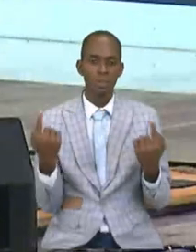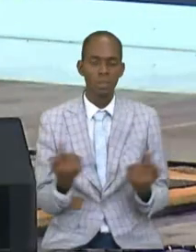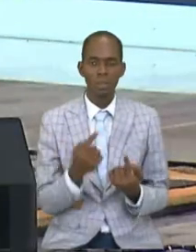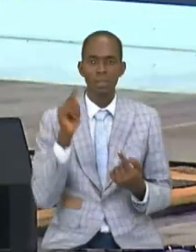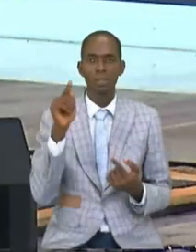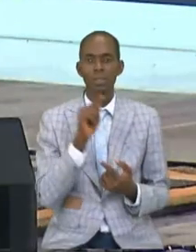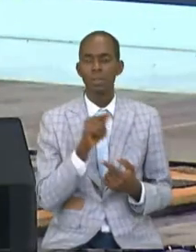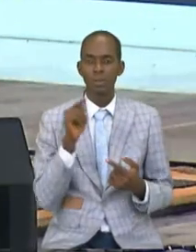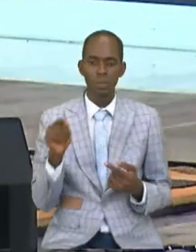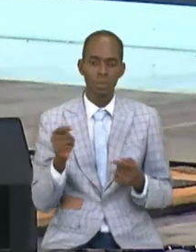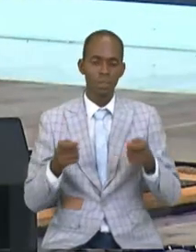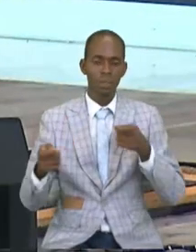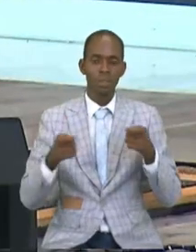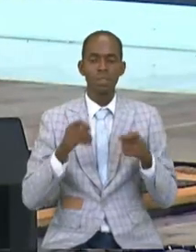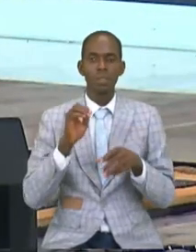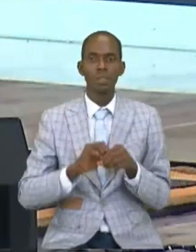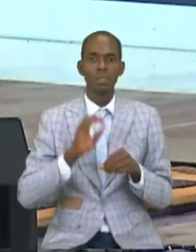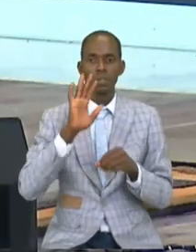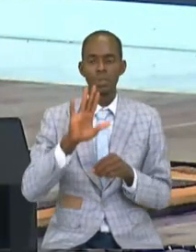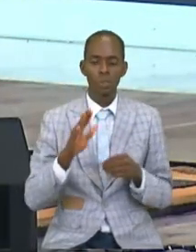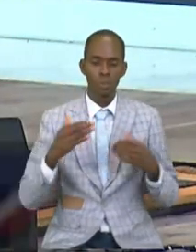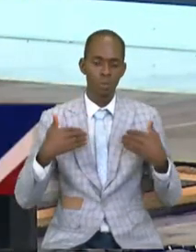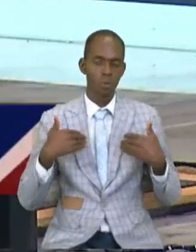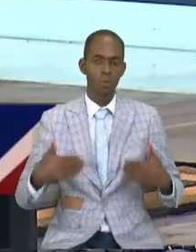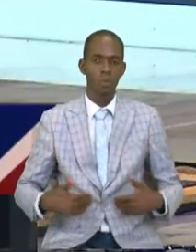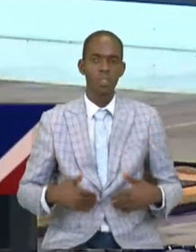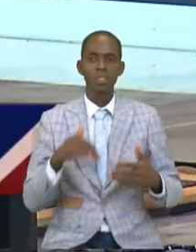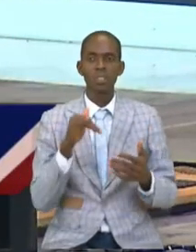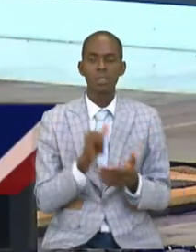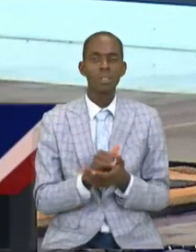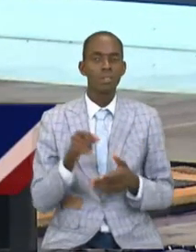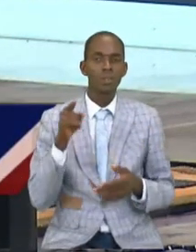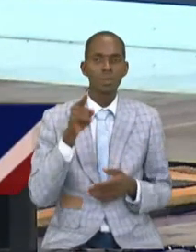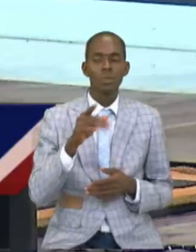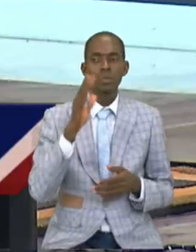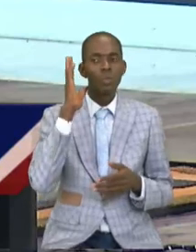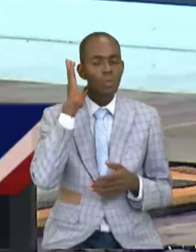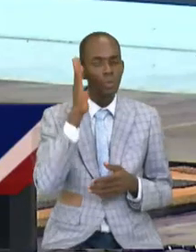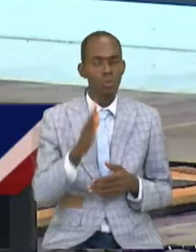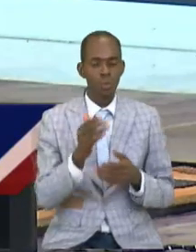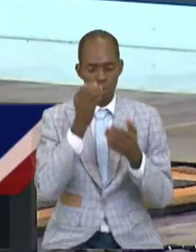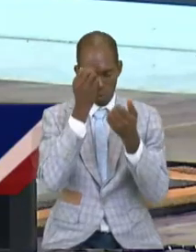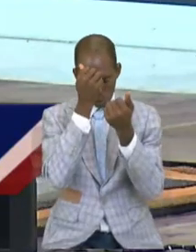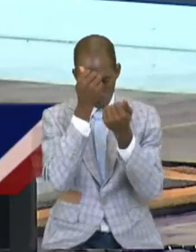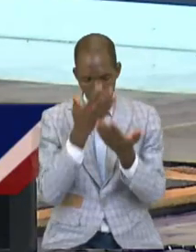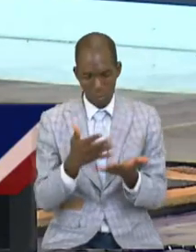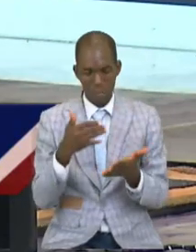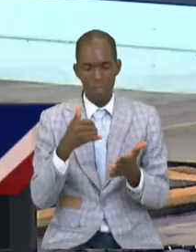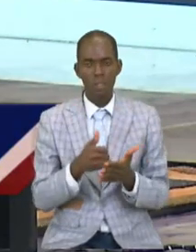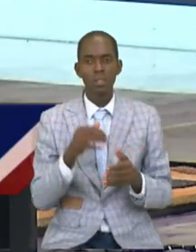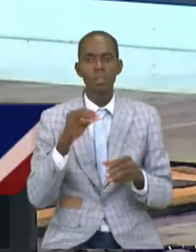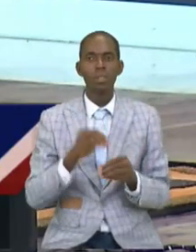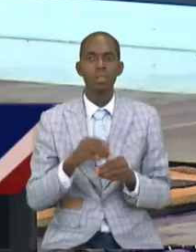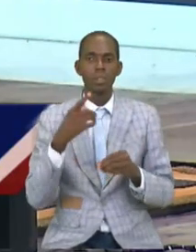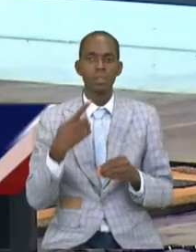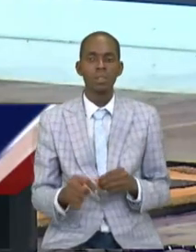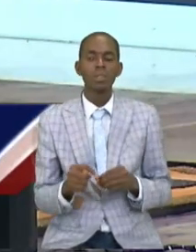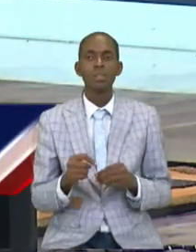péché ne règne donc point dans votre corps mortel et n'obéissez pas à